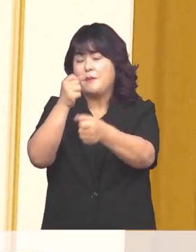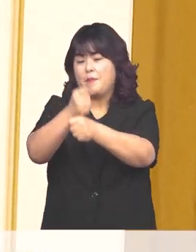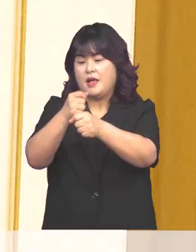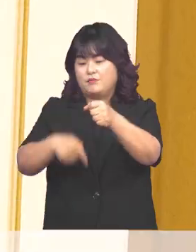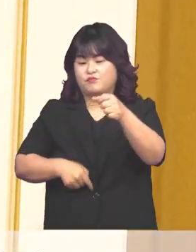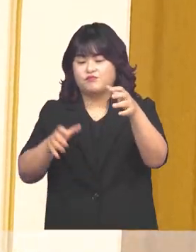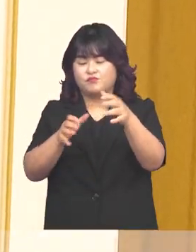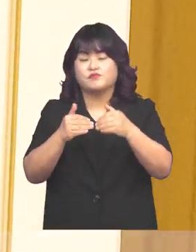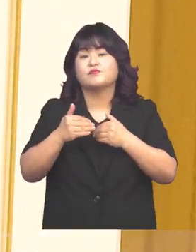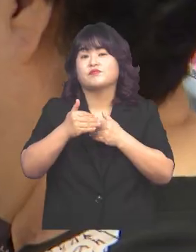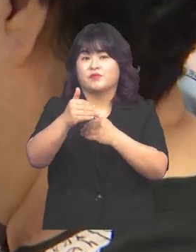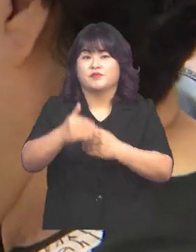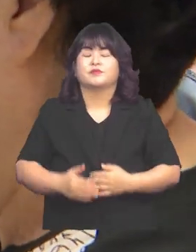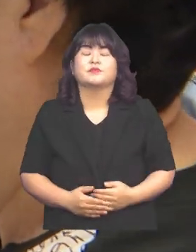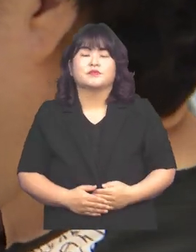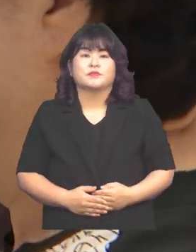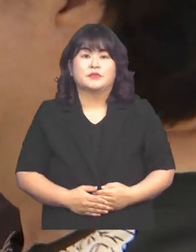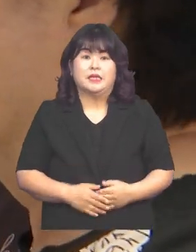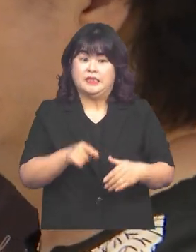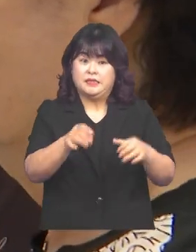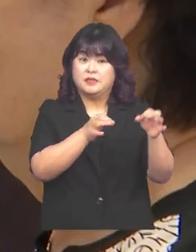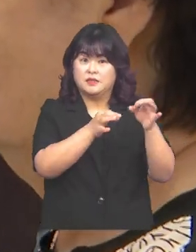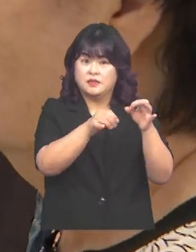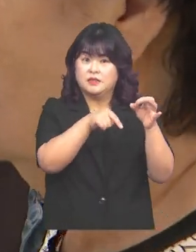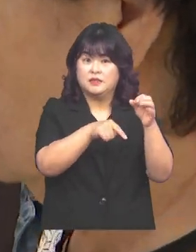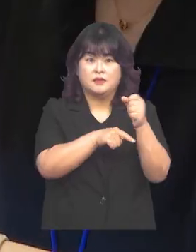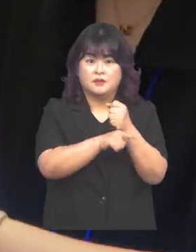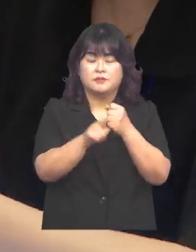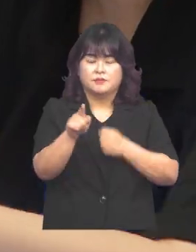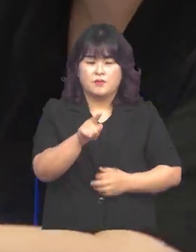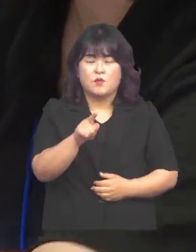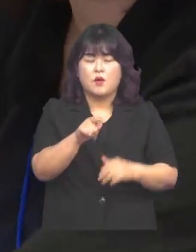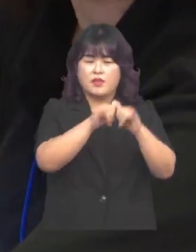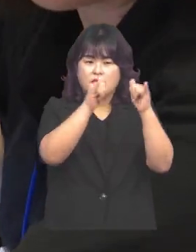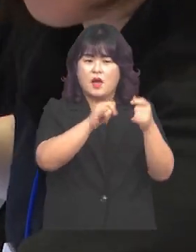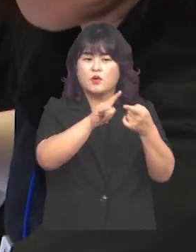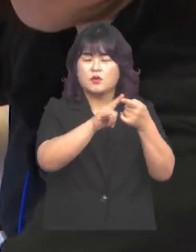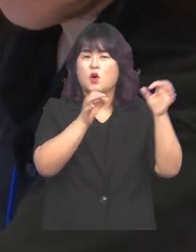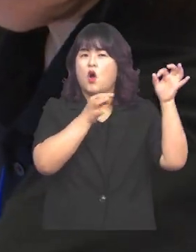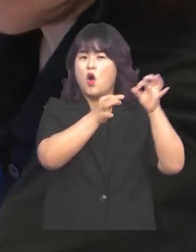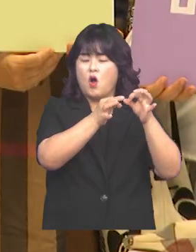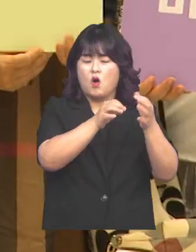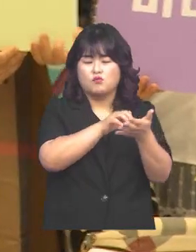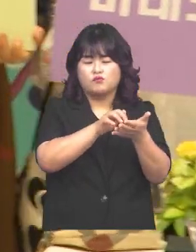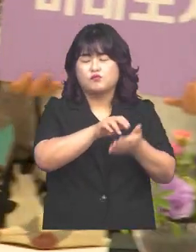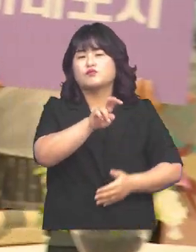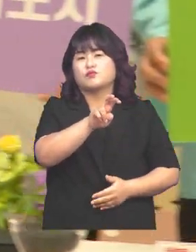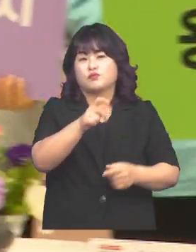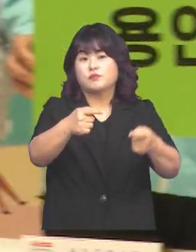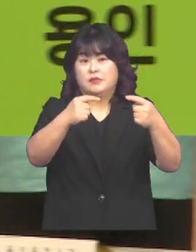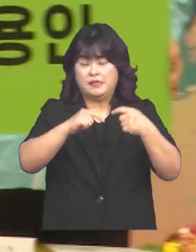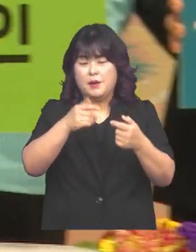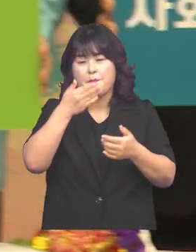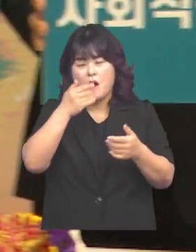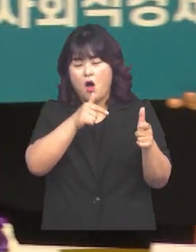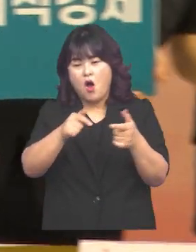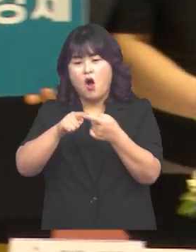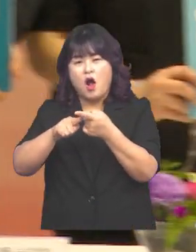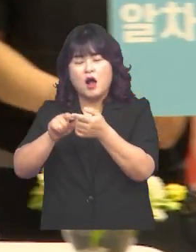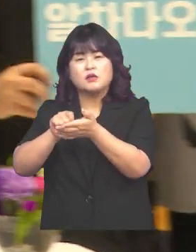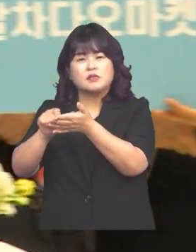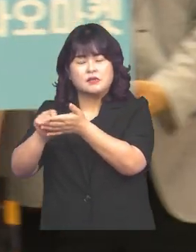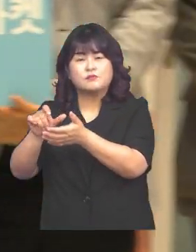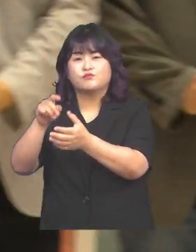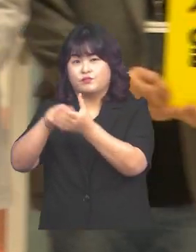데 협력하게 됩니다. 이날 마켓 알차다오 행사에는 사회적 경제기업 20개사가 참가해 가공식품, 생활용품